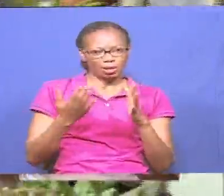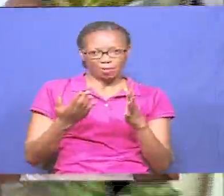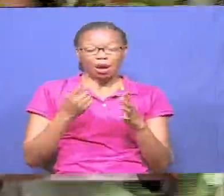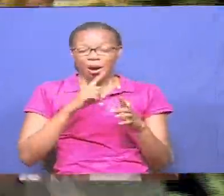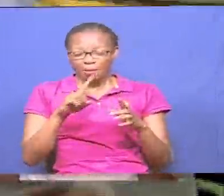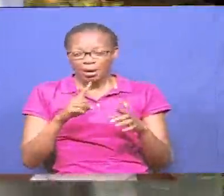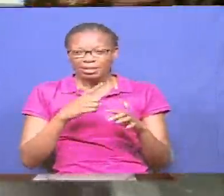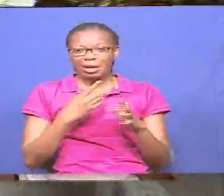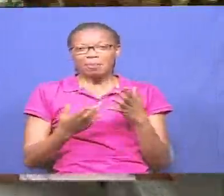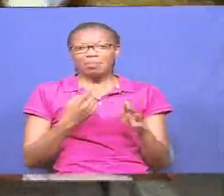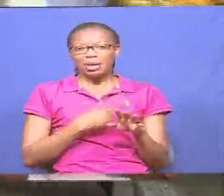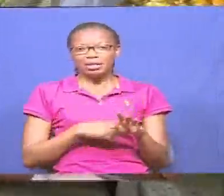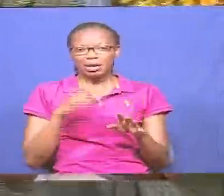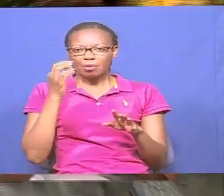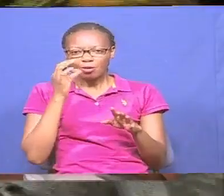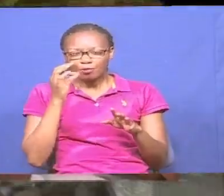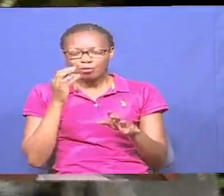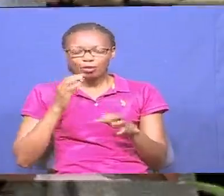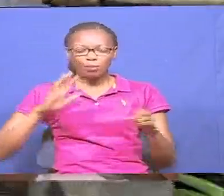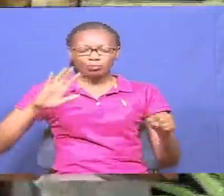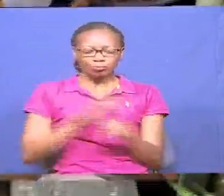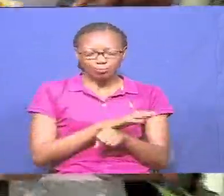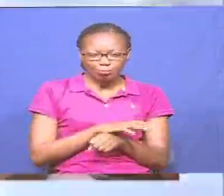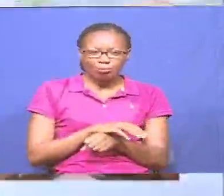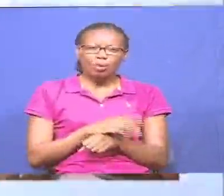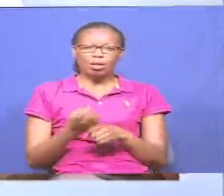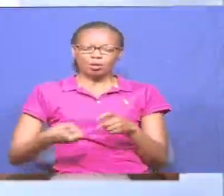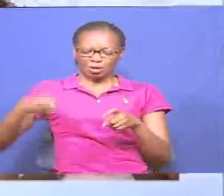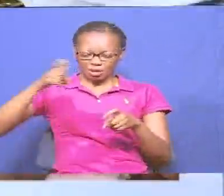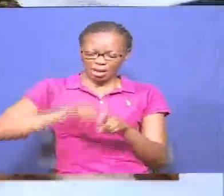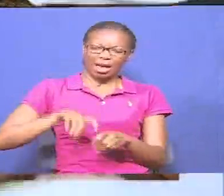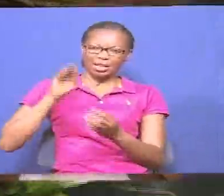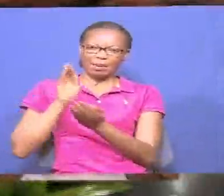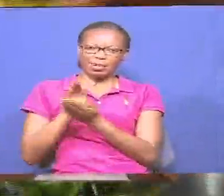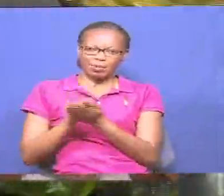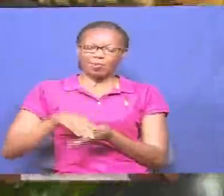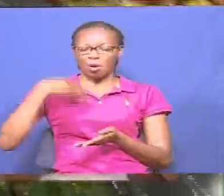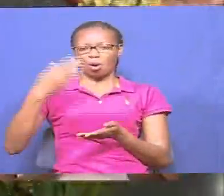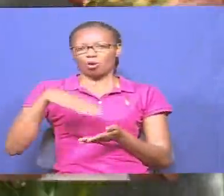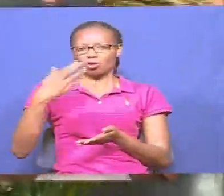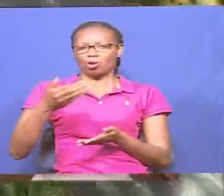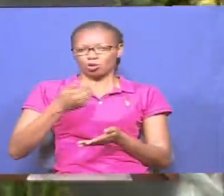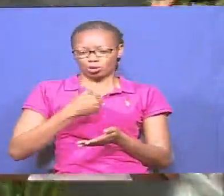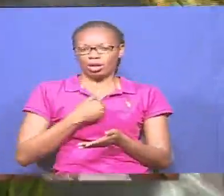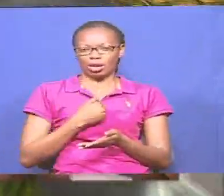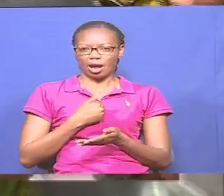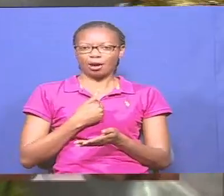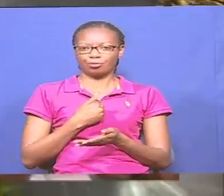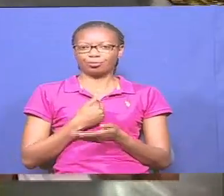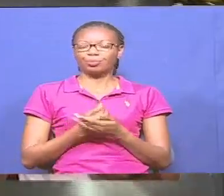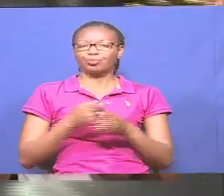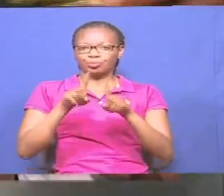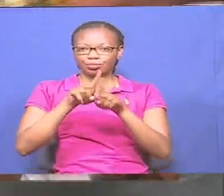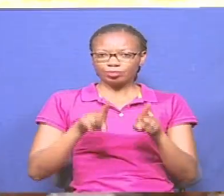lakini iwapo tunda fulani liliongezwa dhamana wakati lilipokuwa linapatikana, basi litapatikana kila wakati.